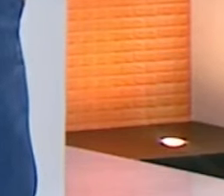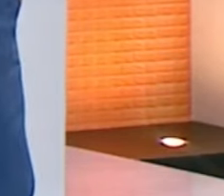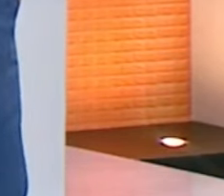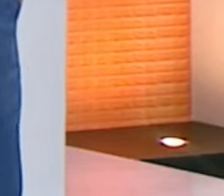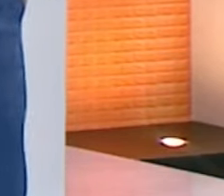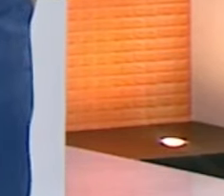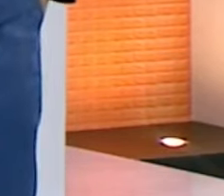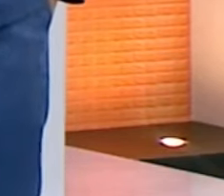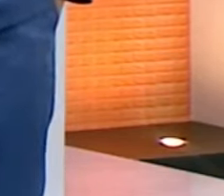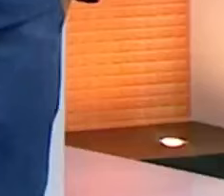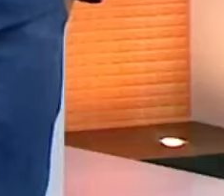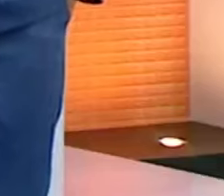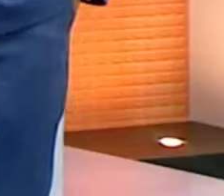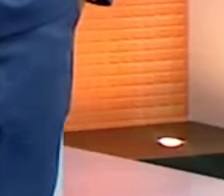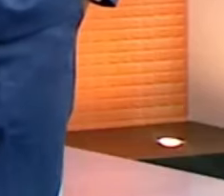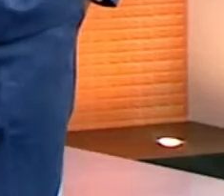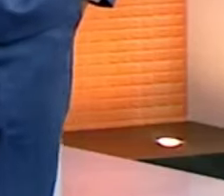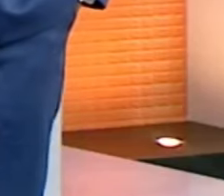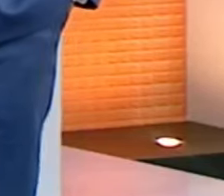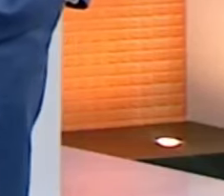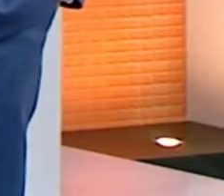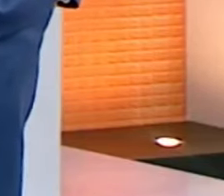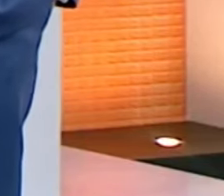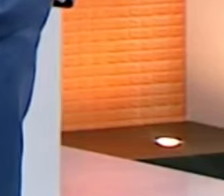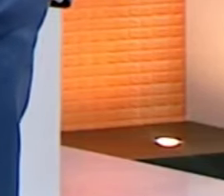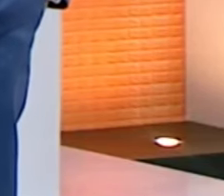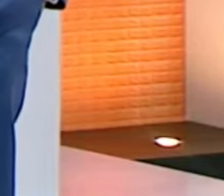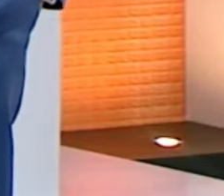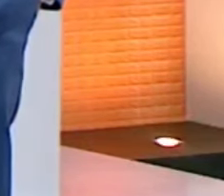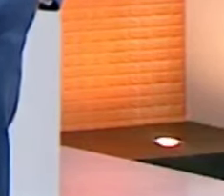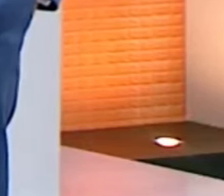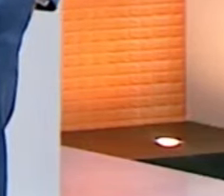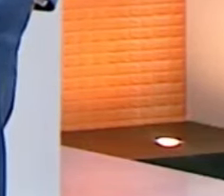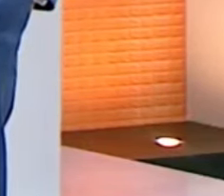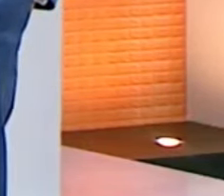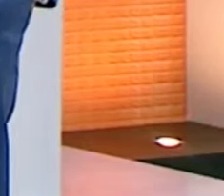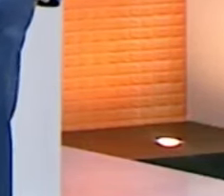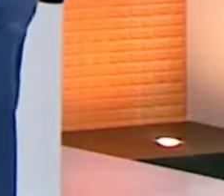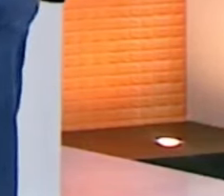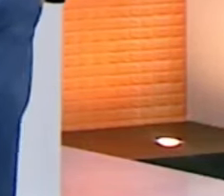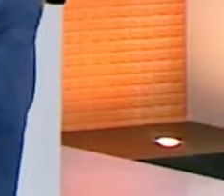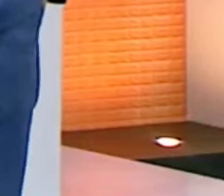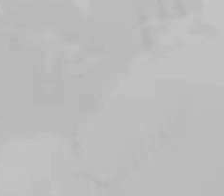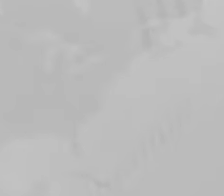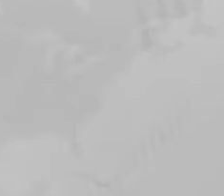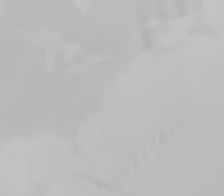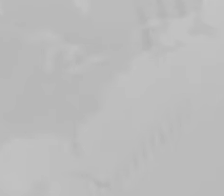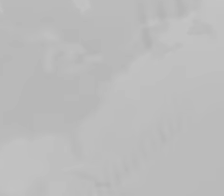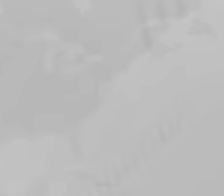Pinoy TV at sa www.gmanews.tv.